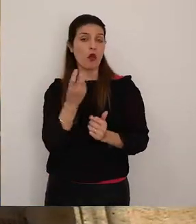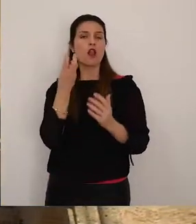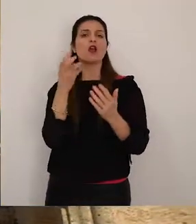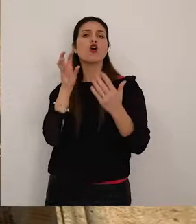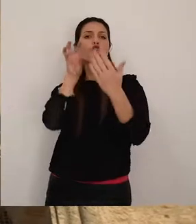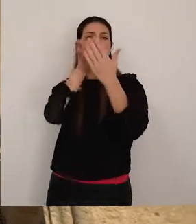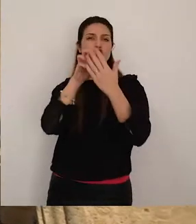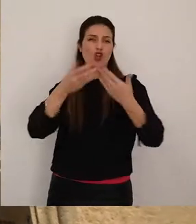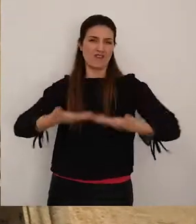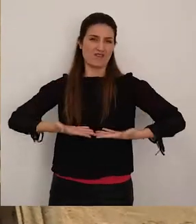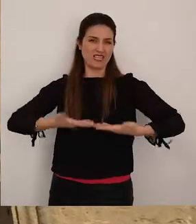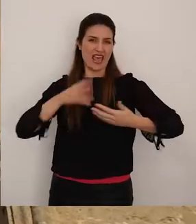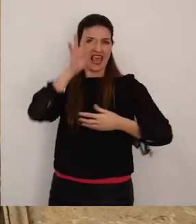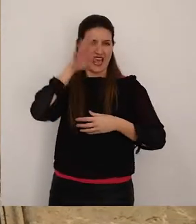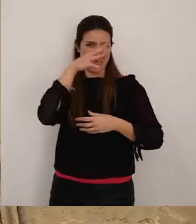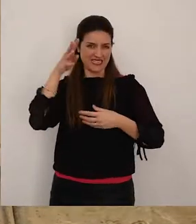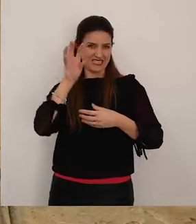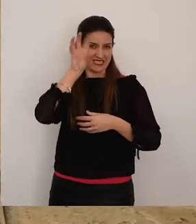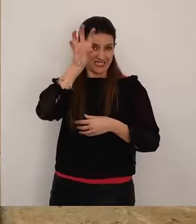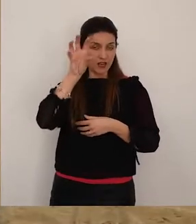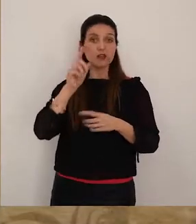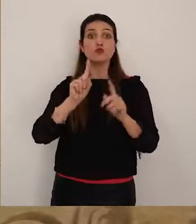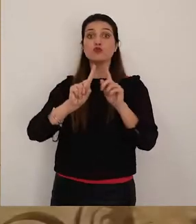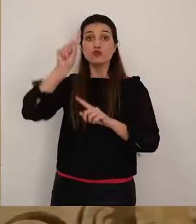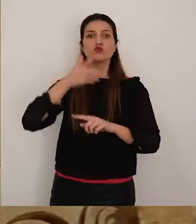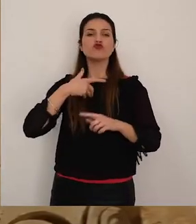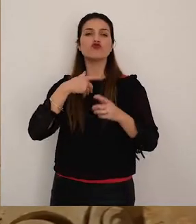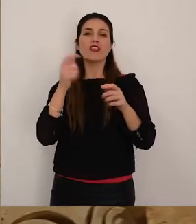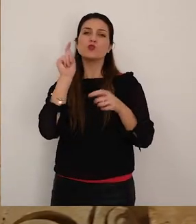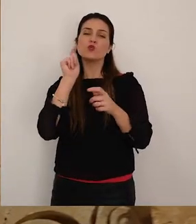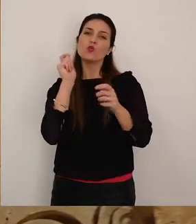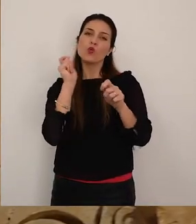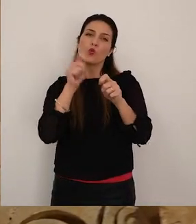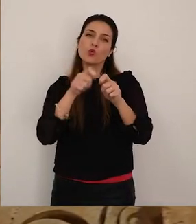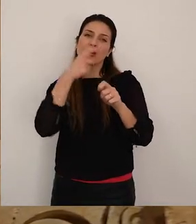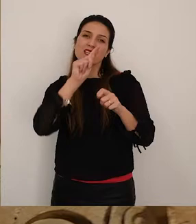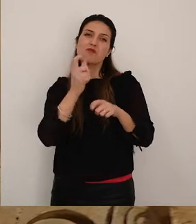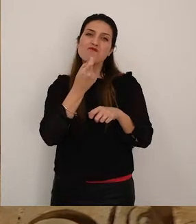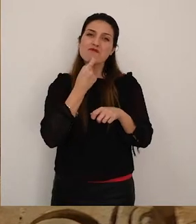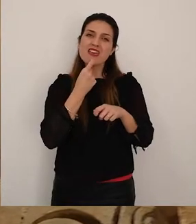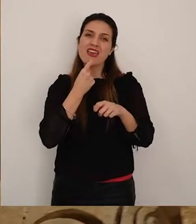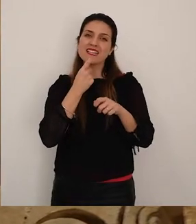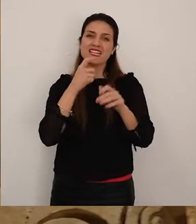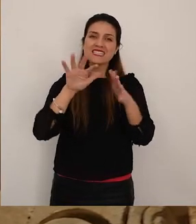un rosone centrale. Esso è adornato in alto da una scultura in pietra simile ad una corona.